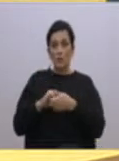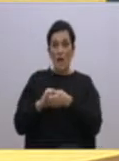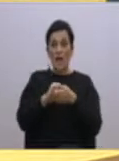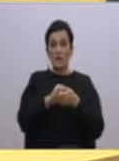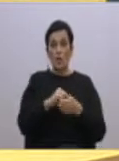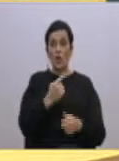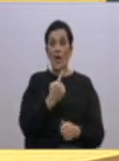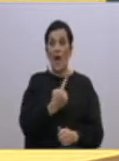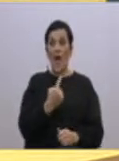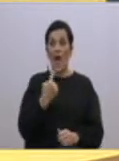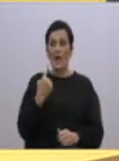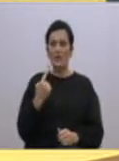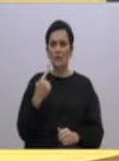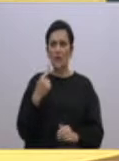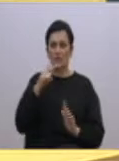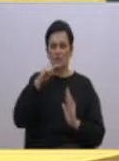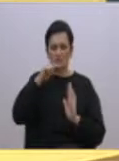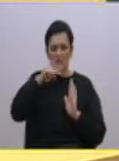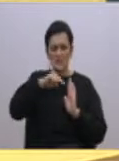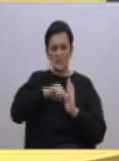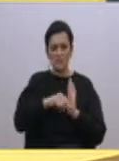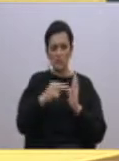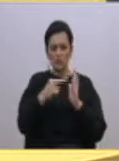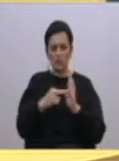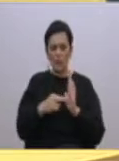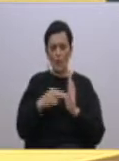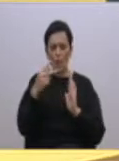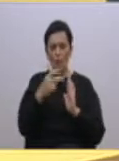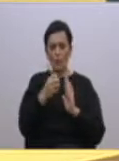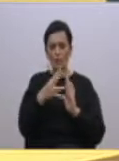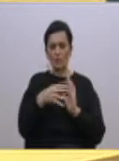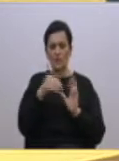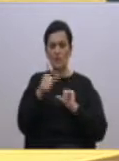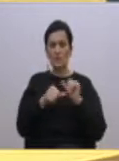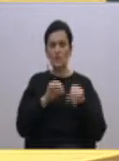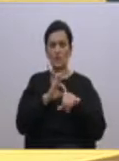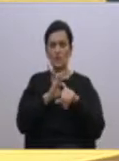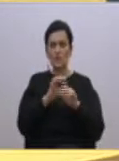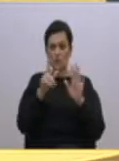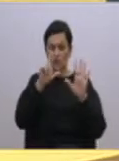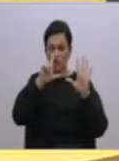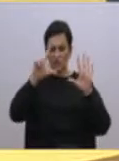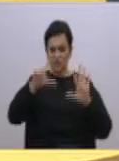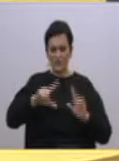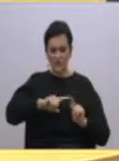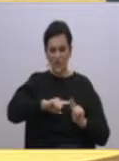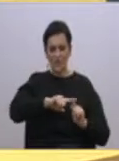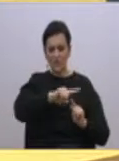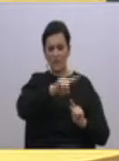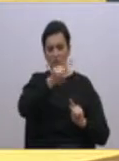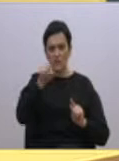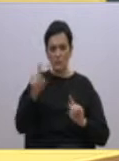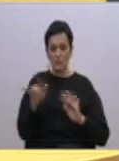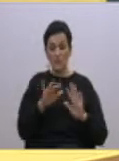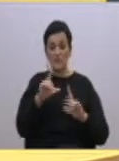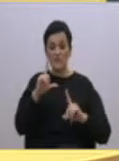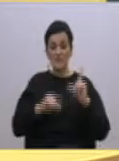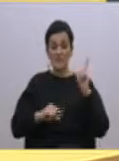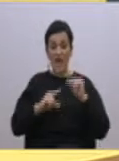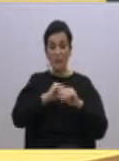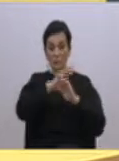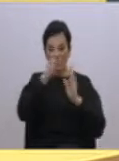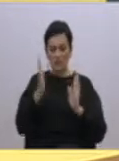ესეთი სიღრმისეული შეფასება 2019 წელს ჩატარდა, 7 თვის განმავლობაში მიმდინარეობდა და საფსტატის მთელი